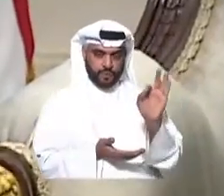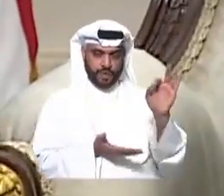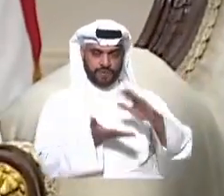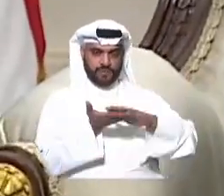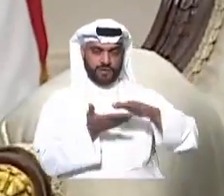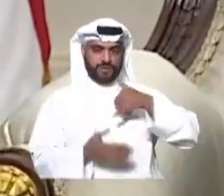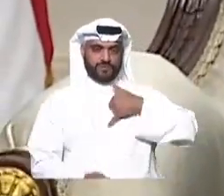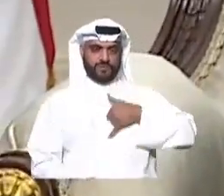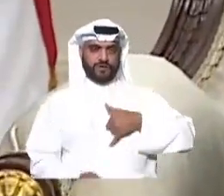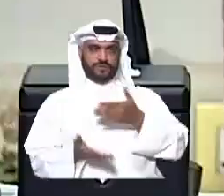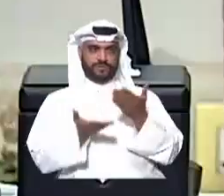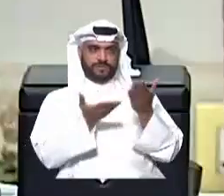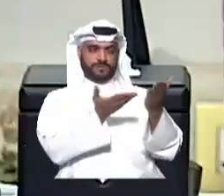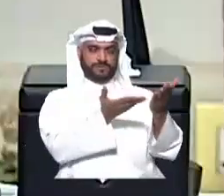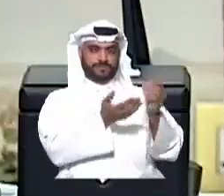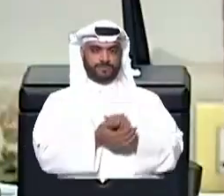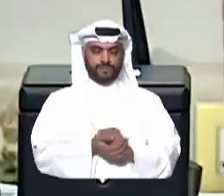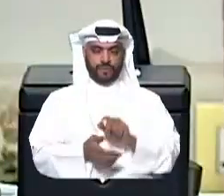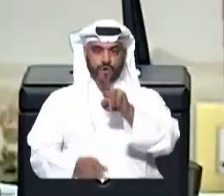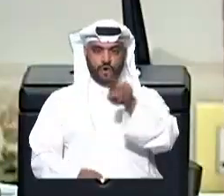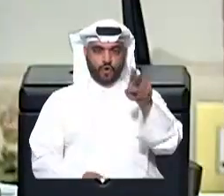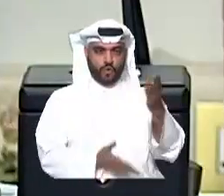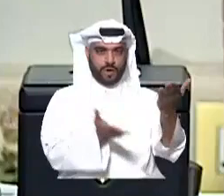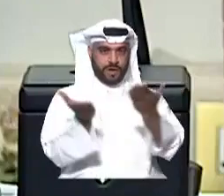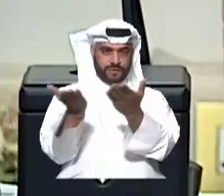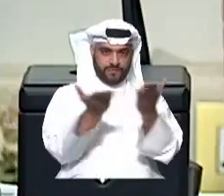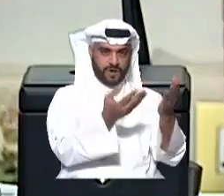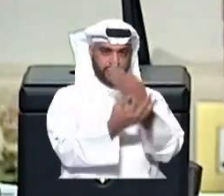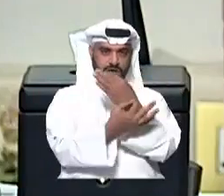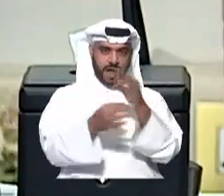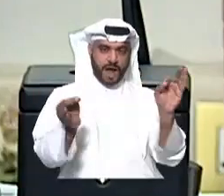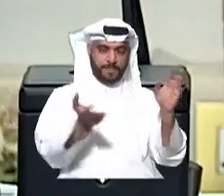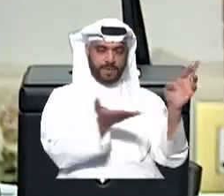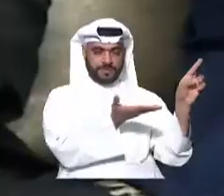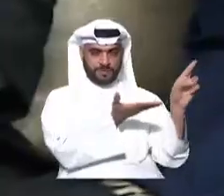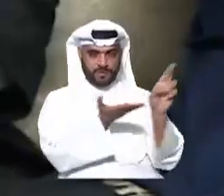العليمي، اخواني الوفد المرافق،